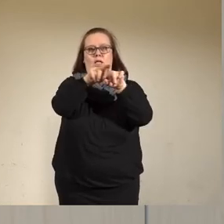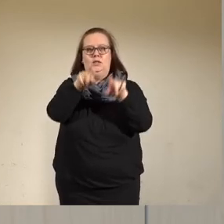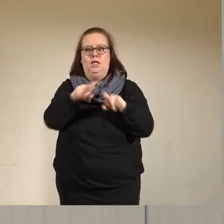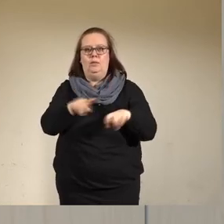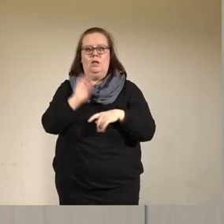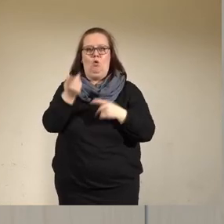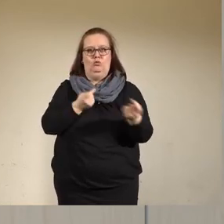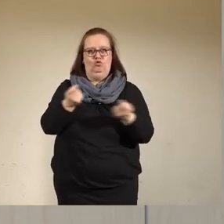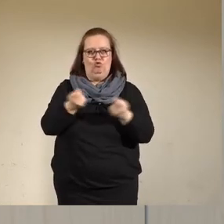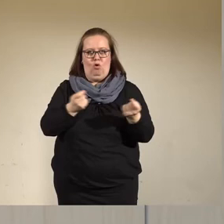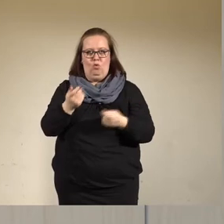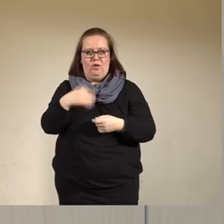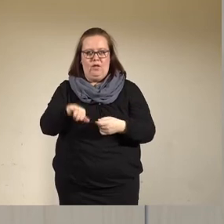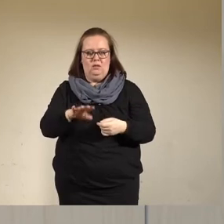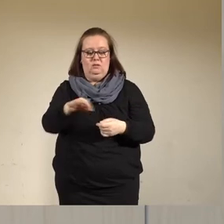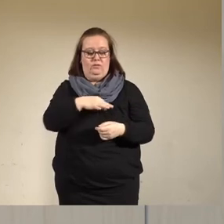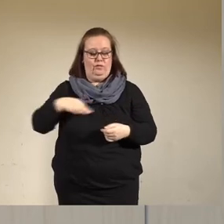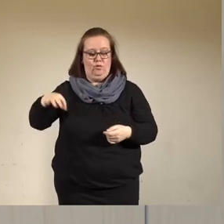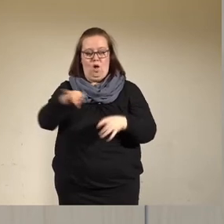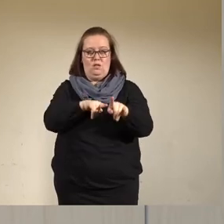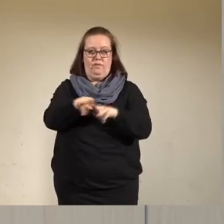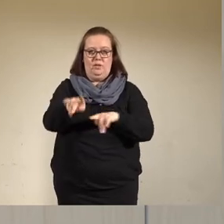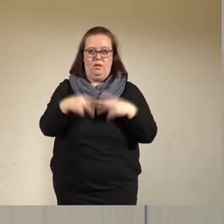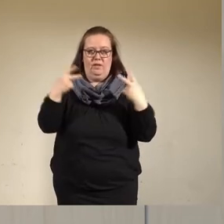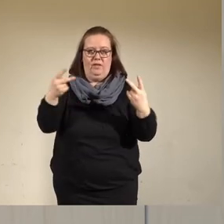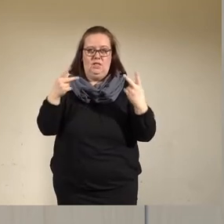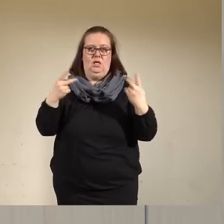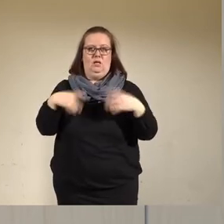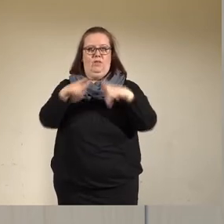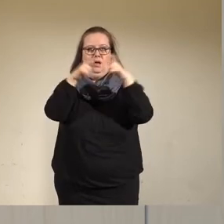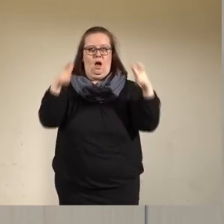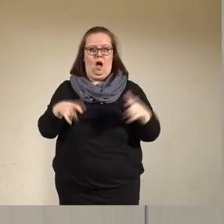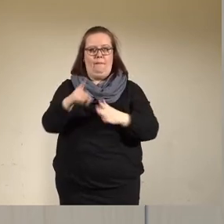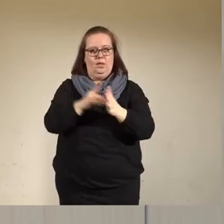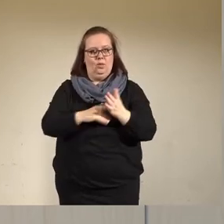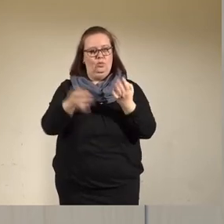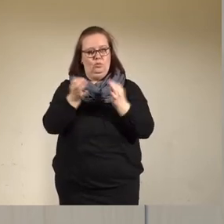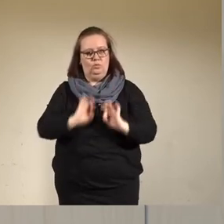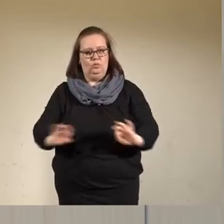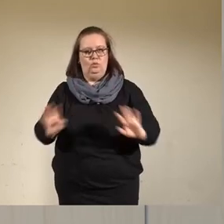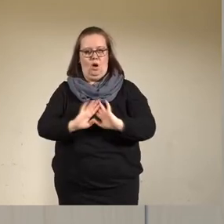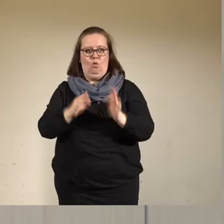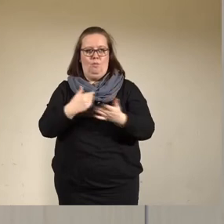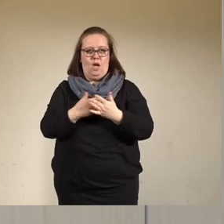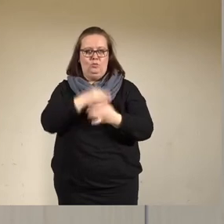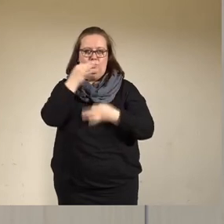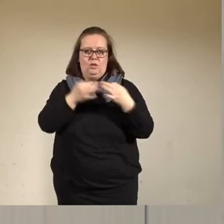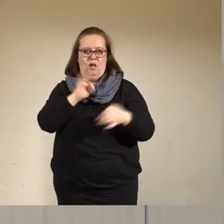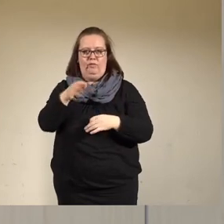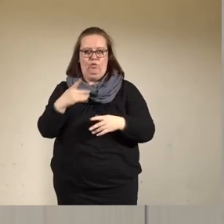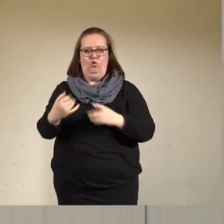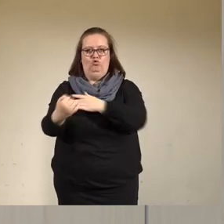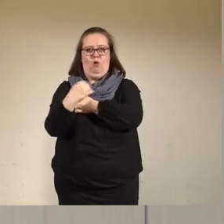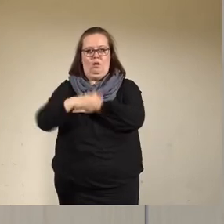entsprechend nachgesteuert haben. Für uns als FDP ist wichtig, dass die Rahmenbedingungen durch die Stadt so gut wie möglich gesetzt werden, insbesondere für die jetzt stark